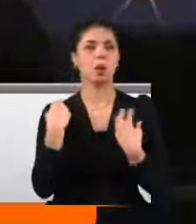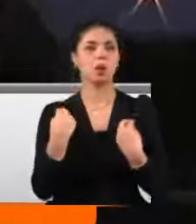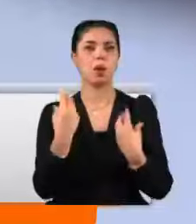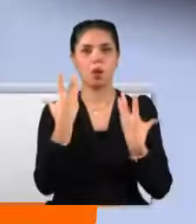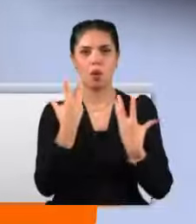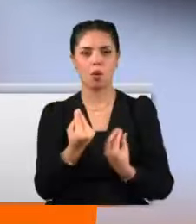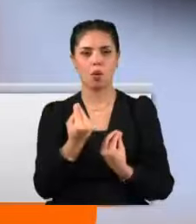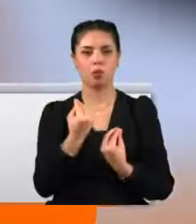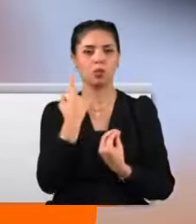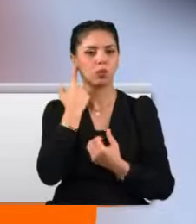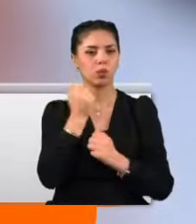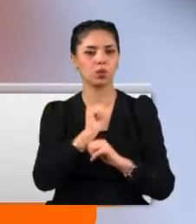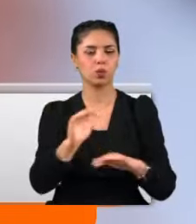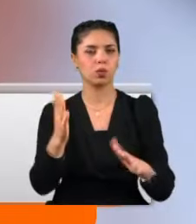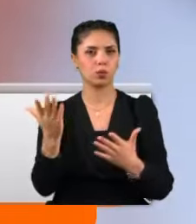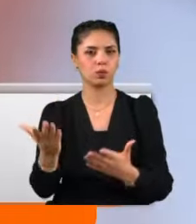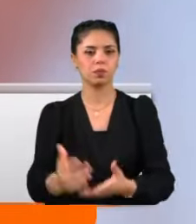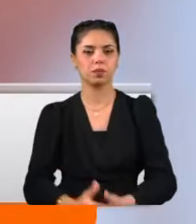duyurdu